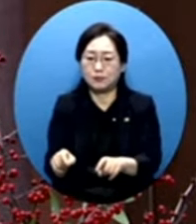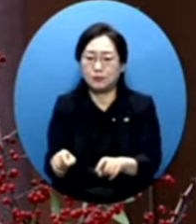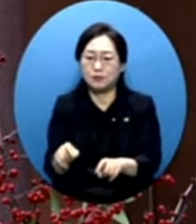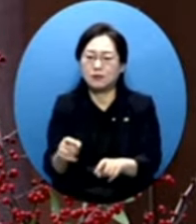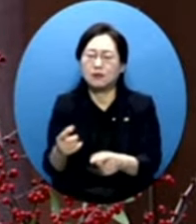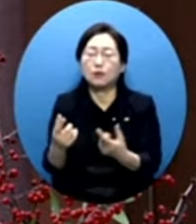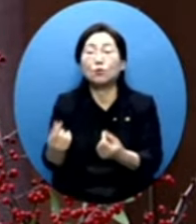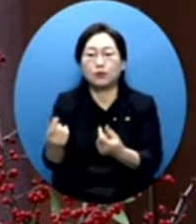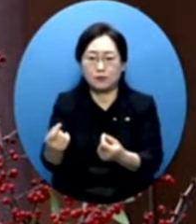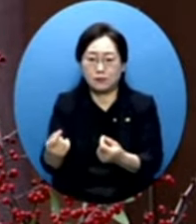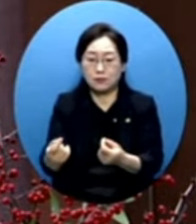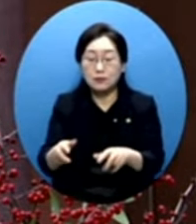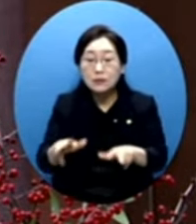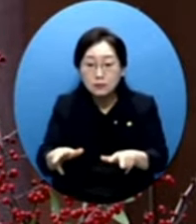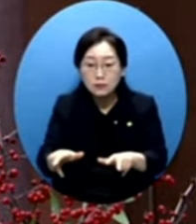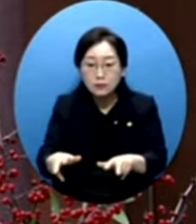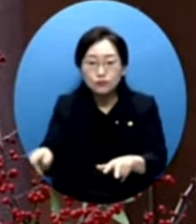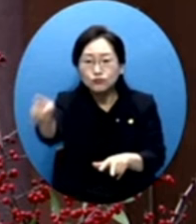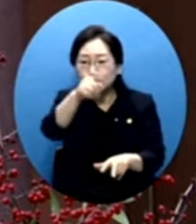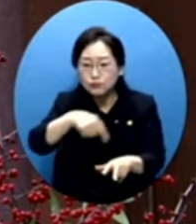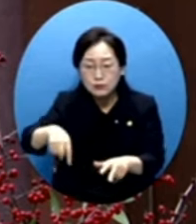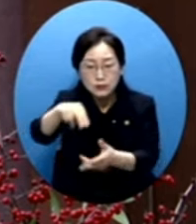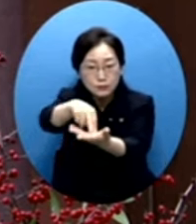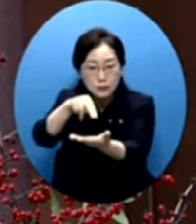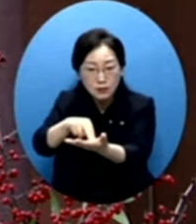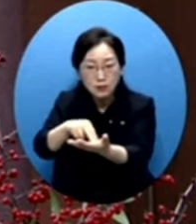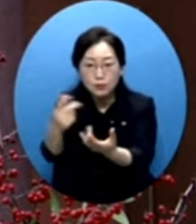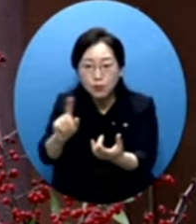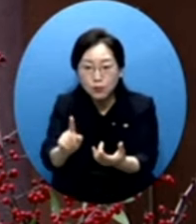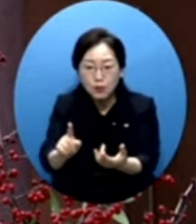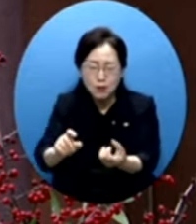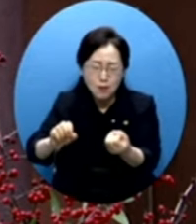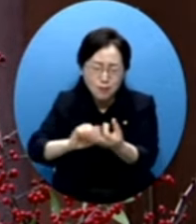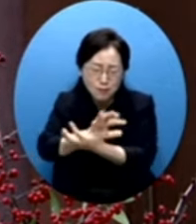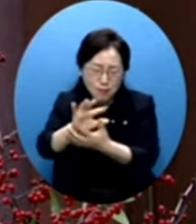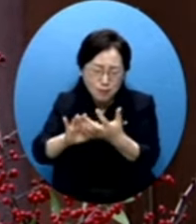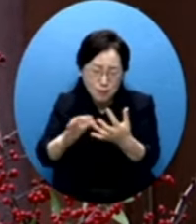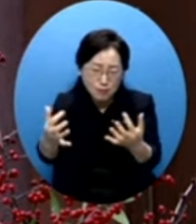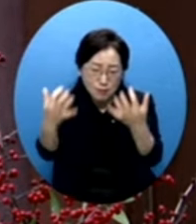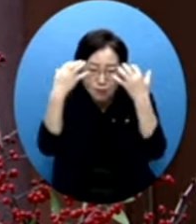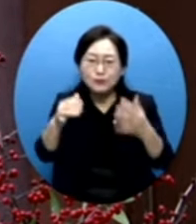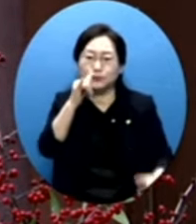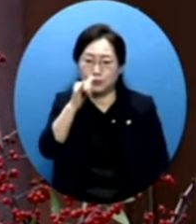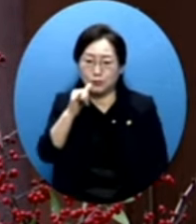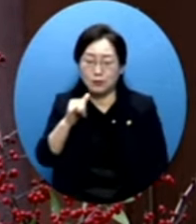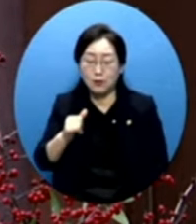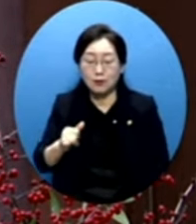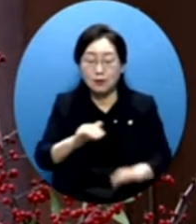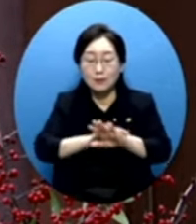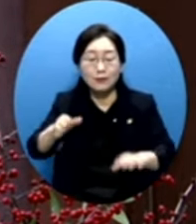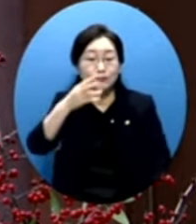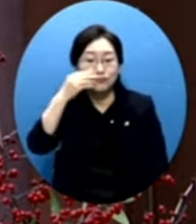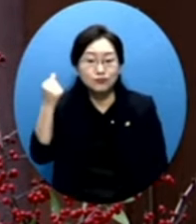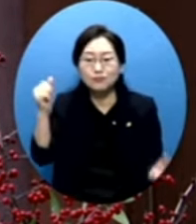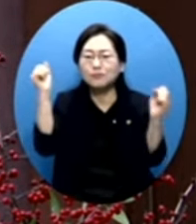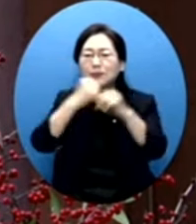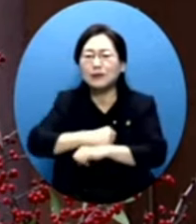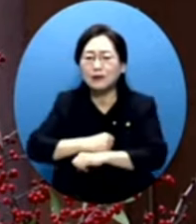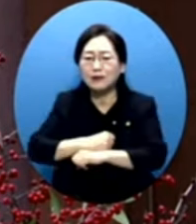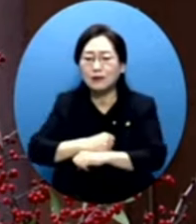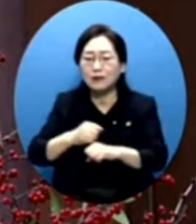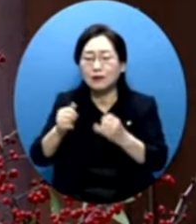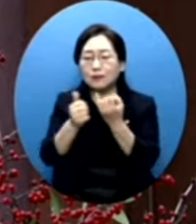감당하지 못할 큰 환과 시험이 우리에게 다올 때가 있습니다 잘되던 사업이 무너지고 가정이